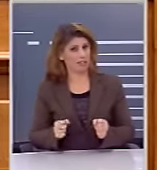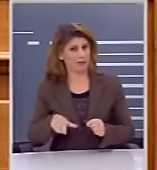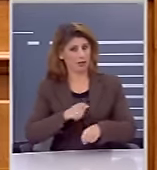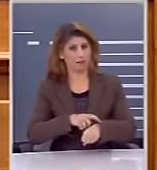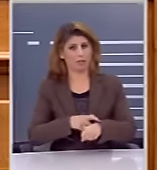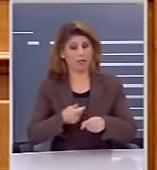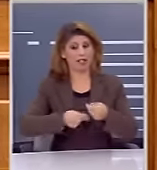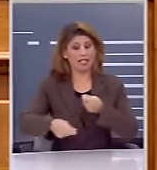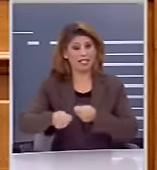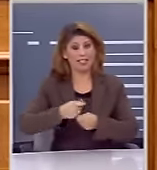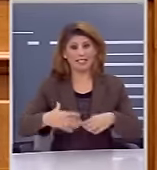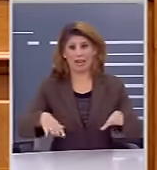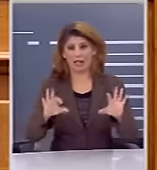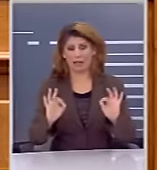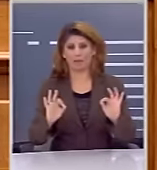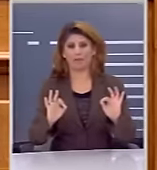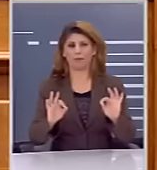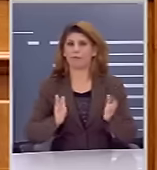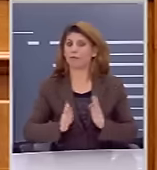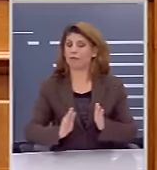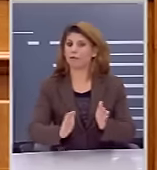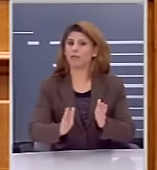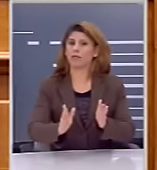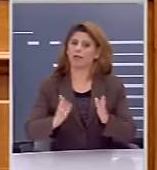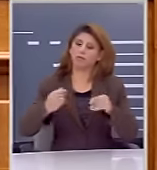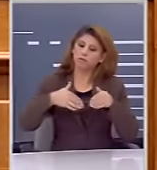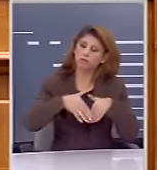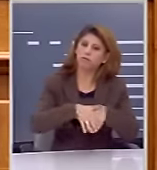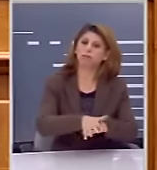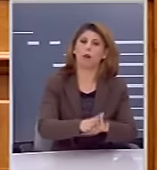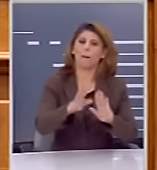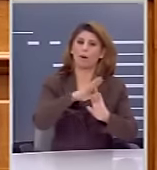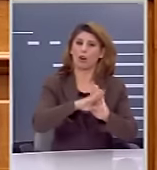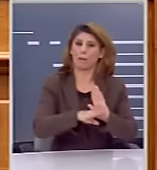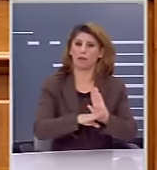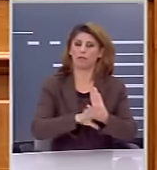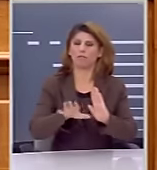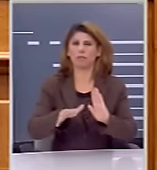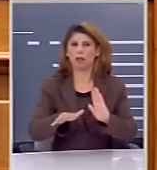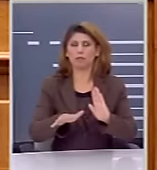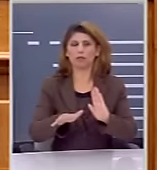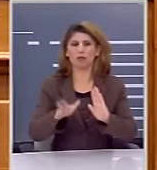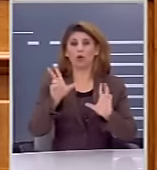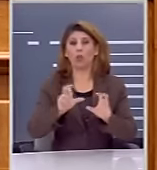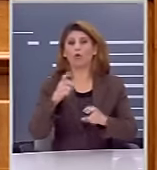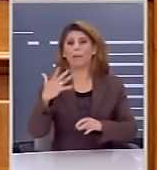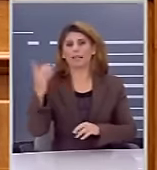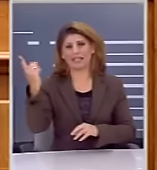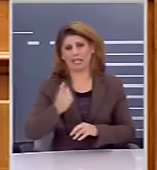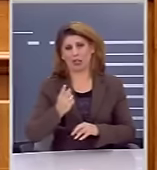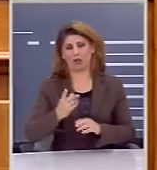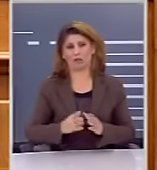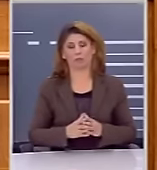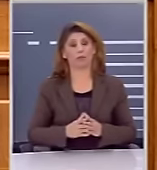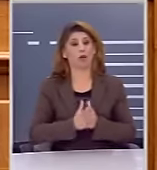με τη διαχειριστική αρχή, να προχωρήσει σε απορρόφηση προγραμμάτων περίπου στο 85%.